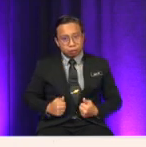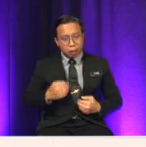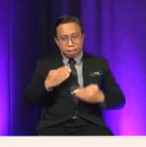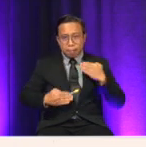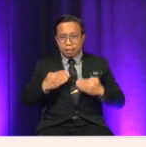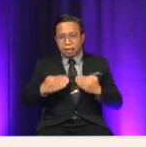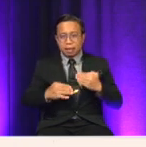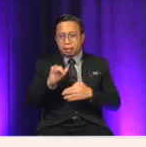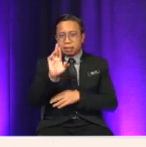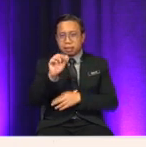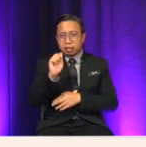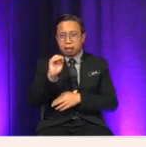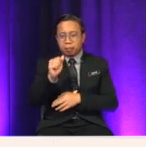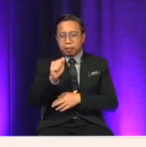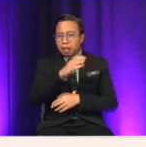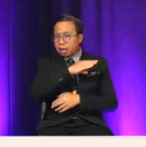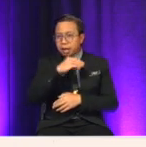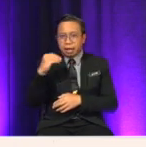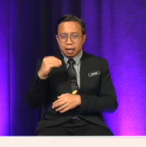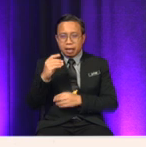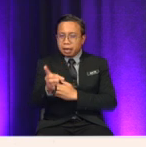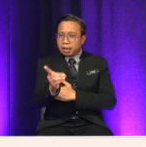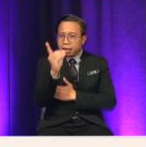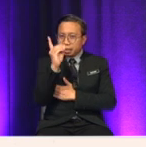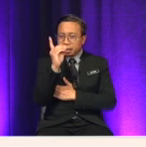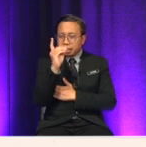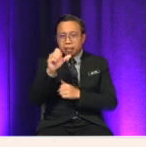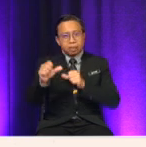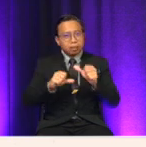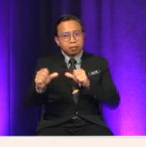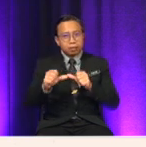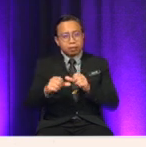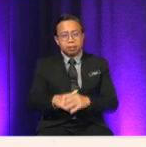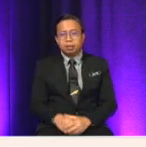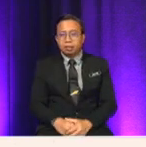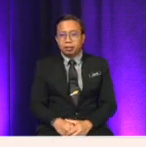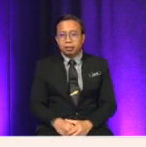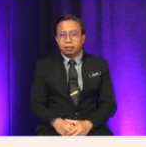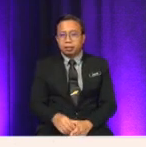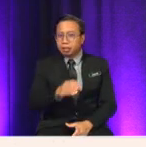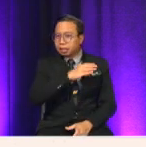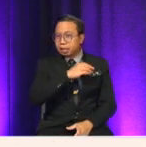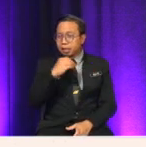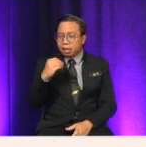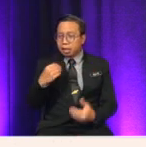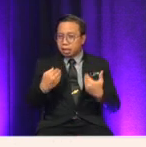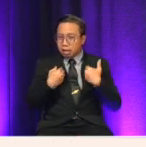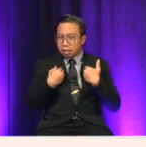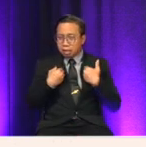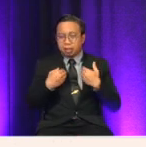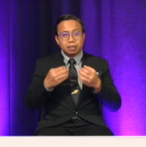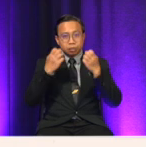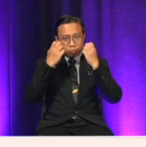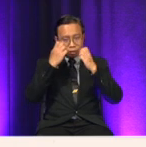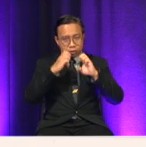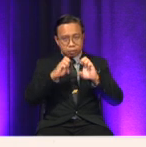irama dan juga daya kreativiti untuk melahirkan insan yang kreatif dan mempunyai daya ekspresi.